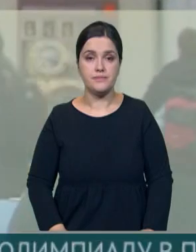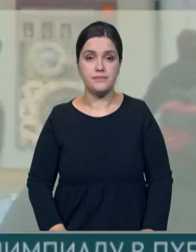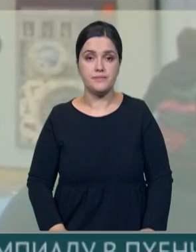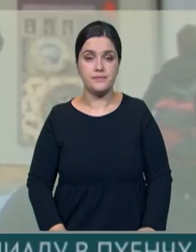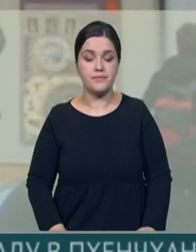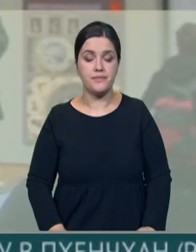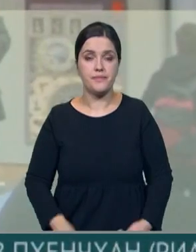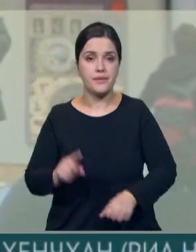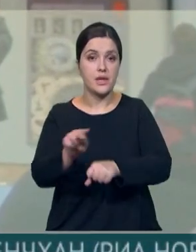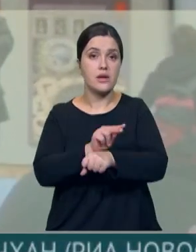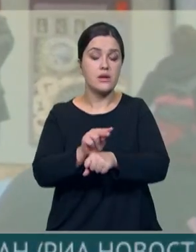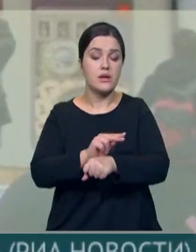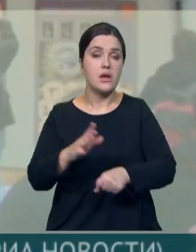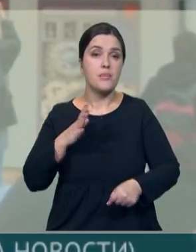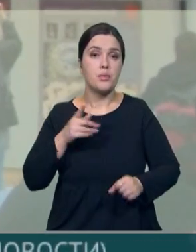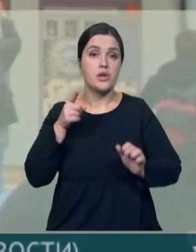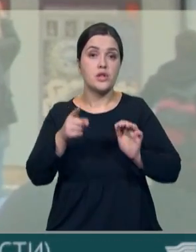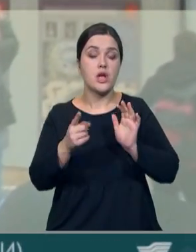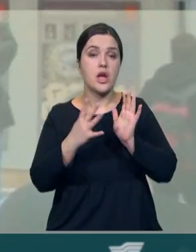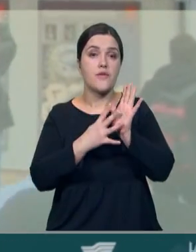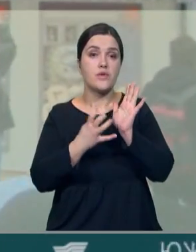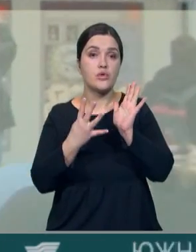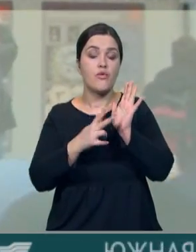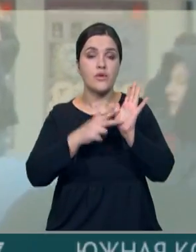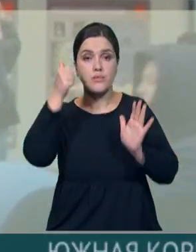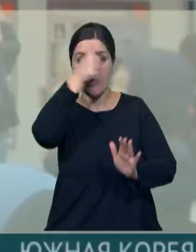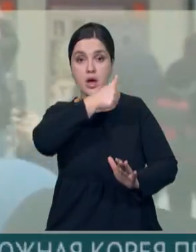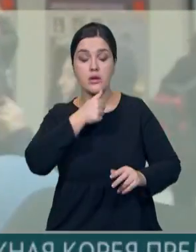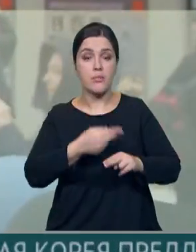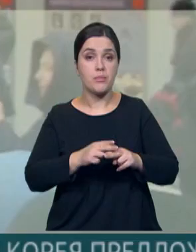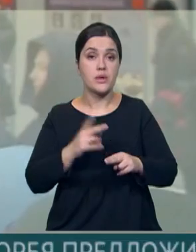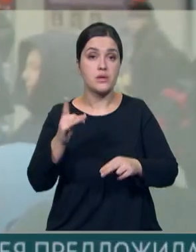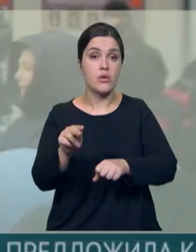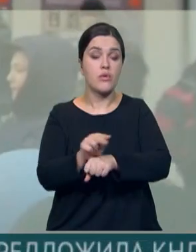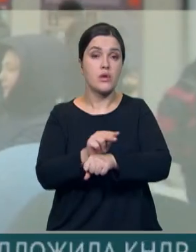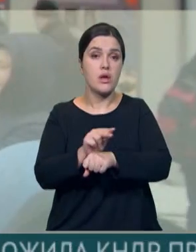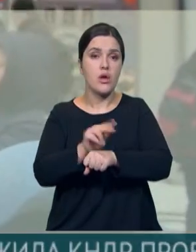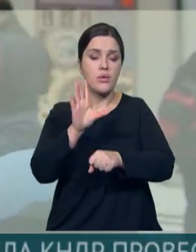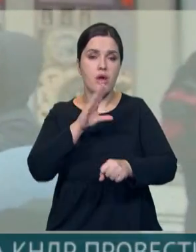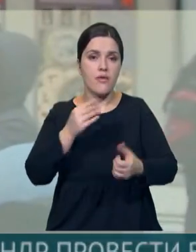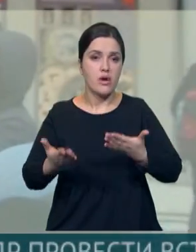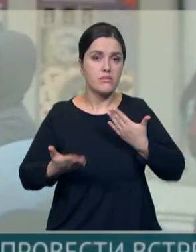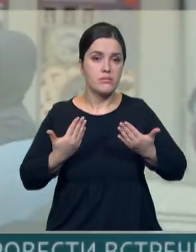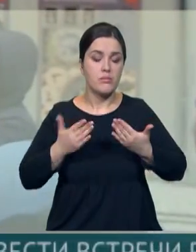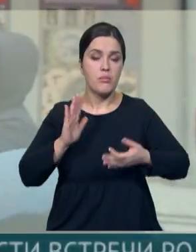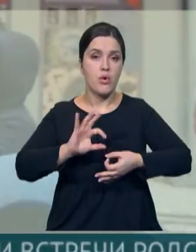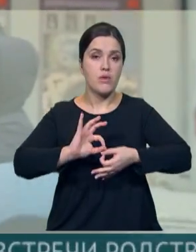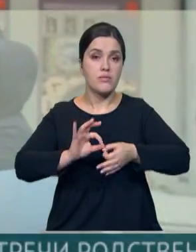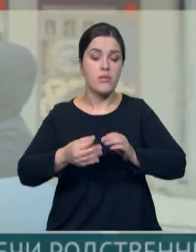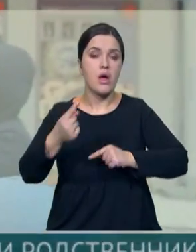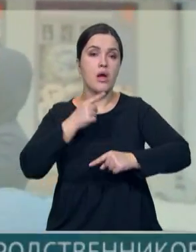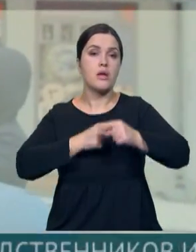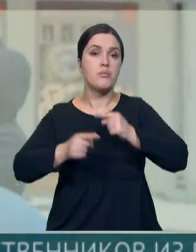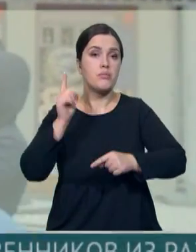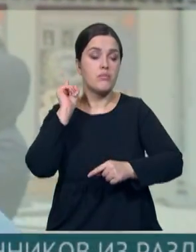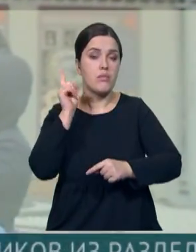Последний большой ремонт был сделан в 1948 году. На этот раз мы отремонтируем его, вытащив все современные детали. Мы вернем